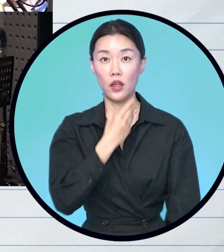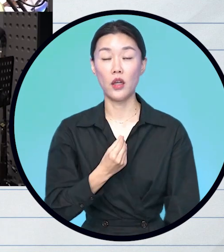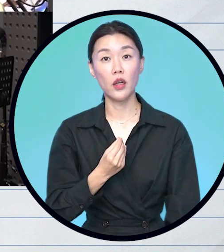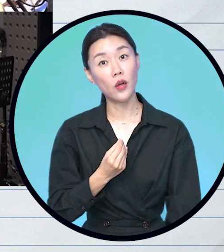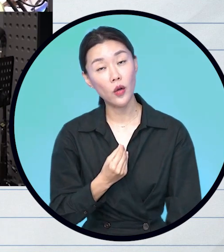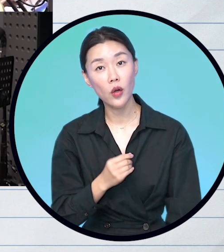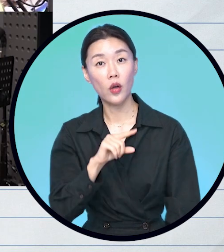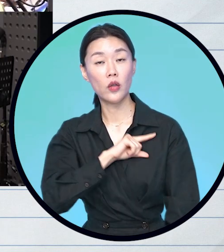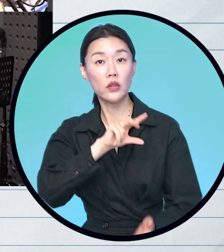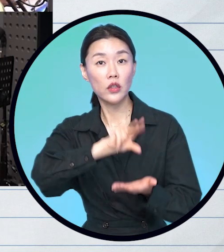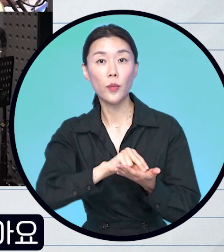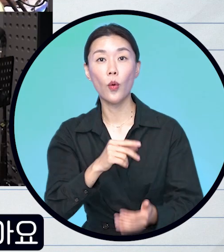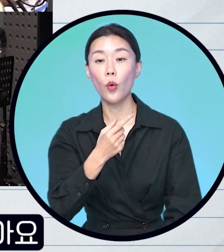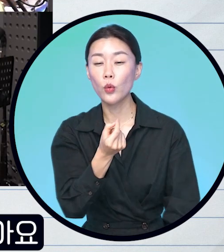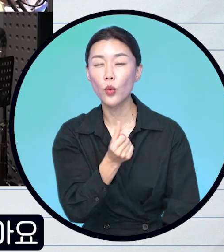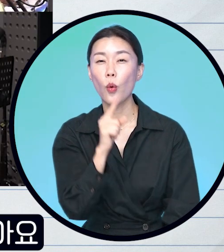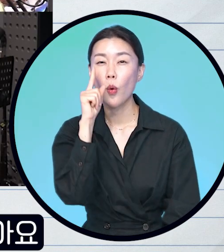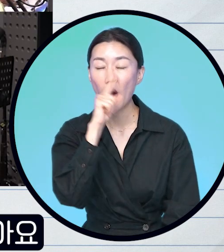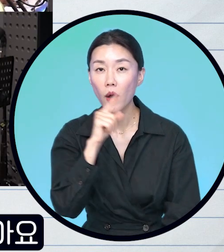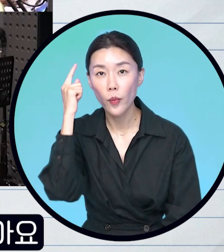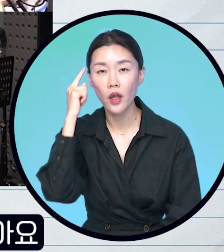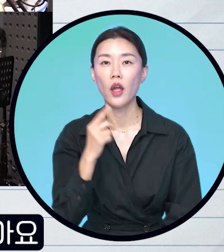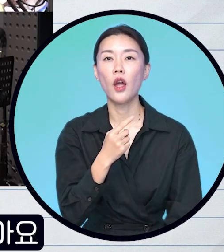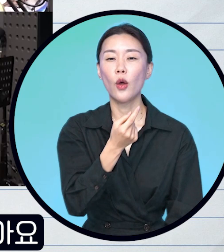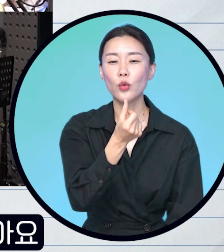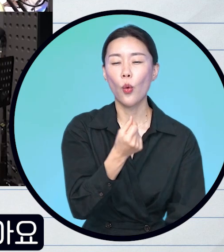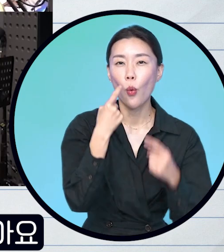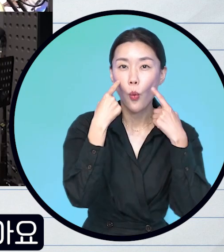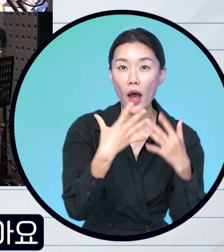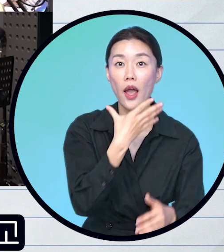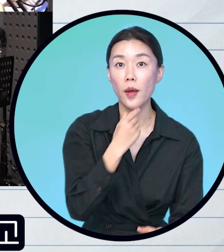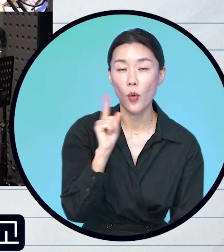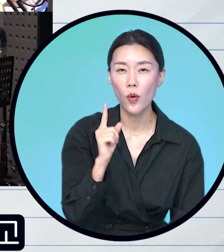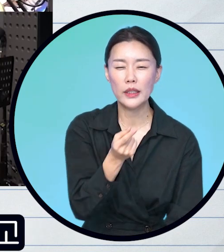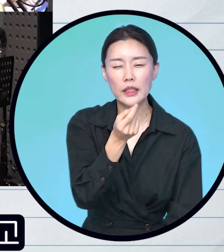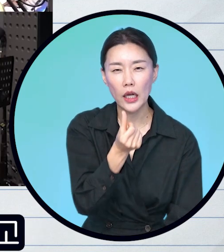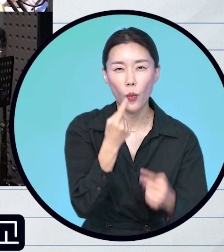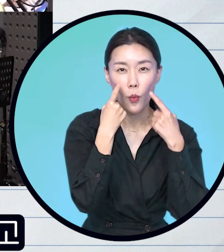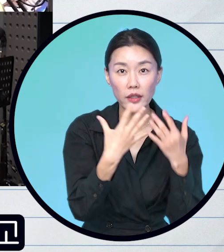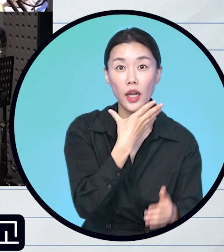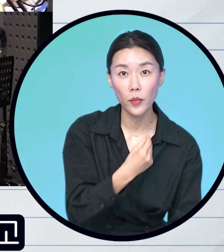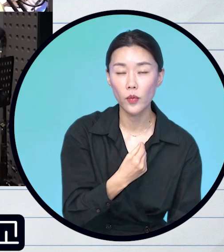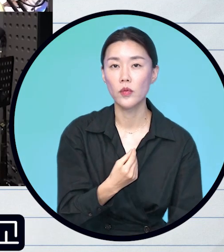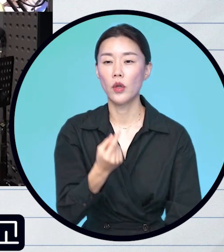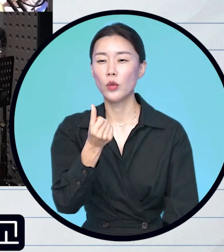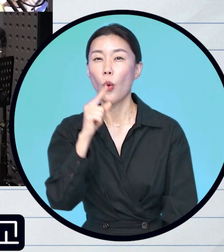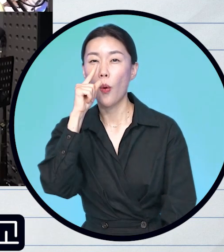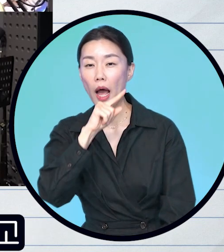왜 소악행이에요? 네, 이제 소확행이 소소하지만 확실한 행복이잖아요. 네. 근데 소악행은 그